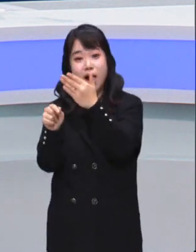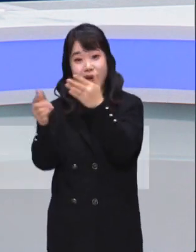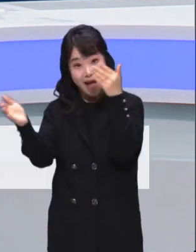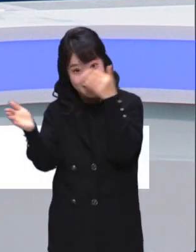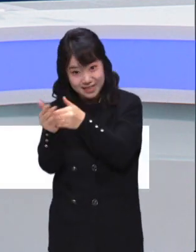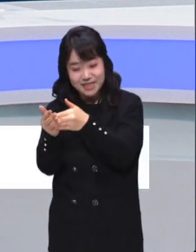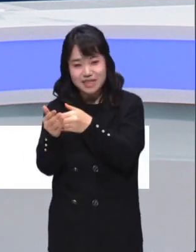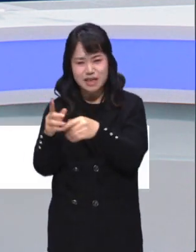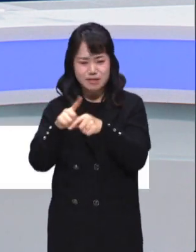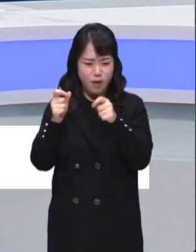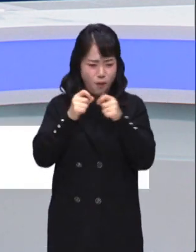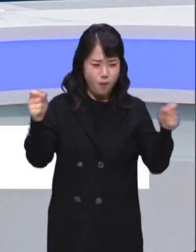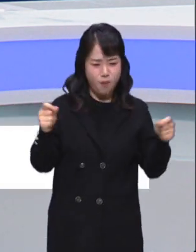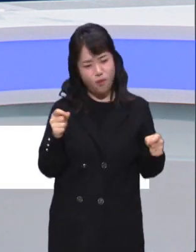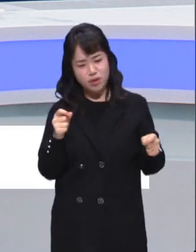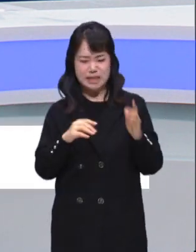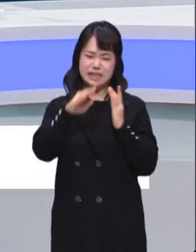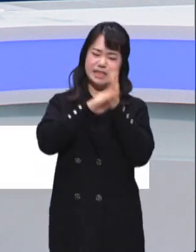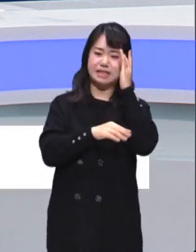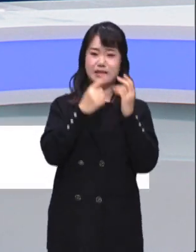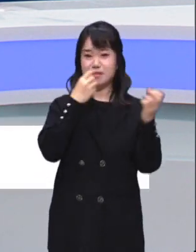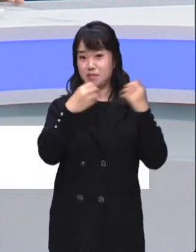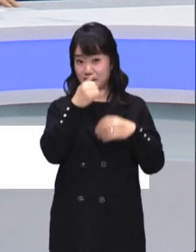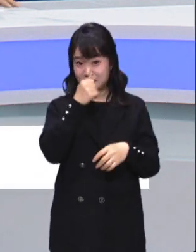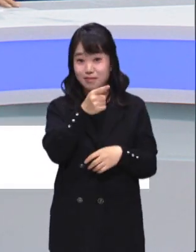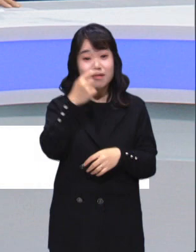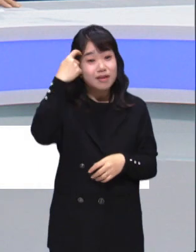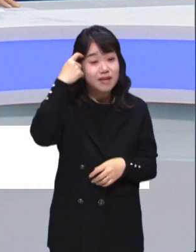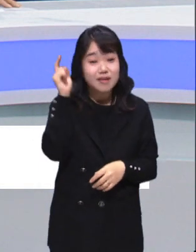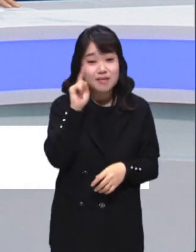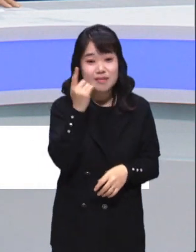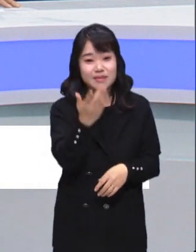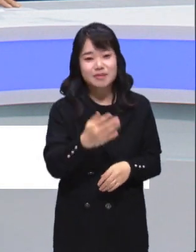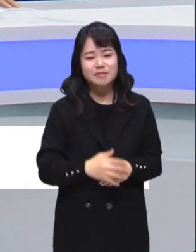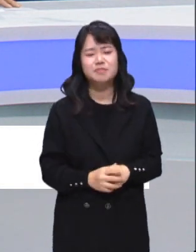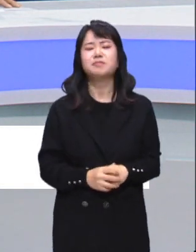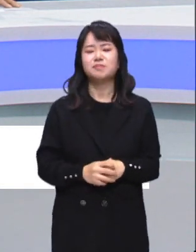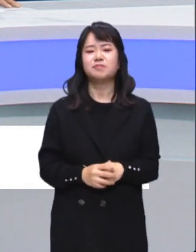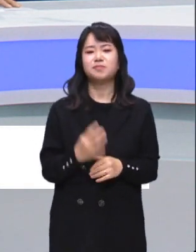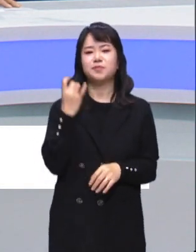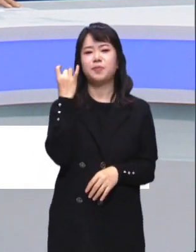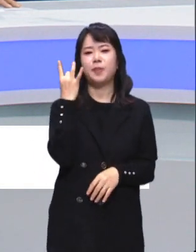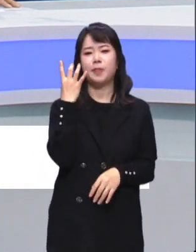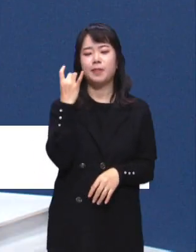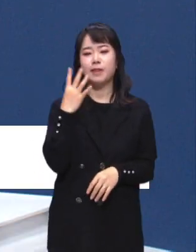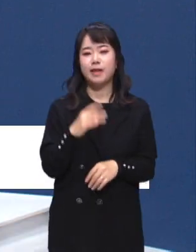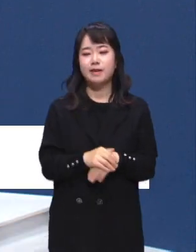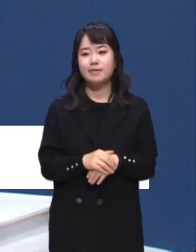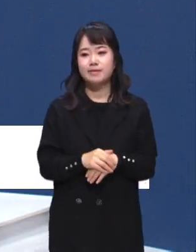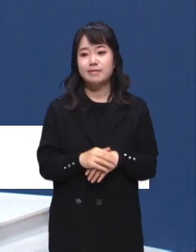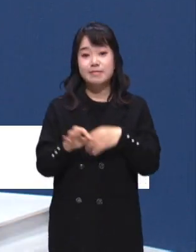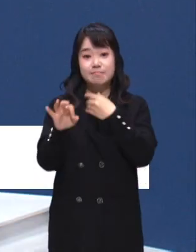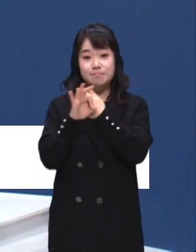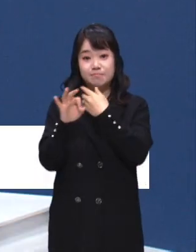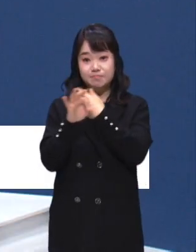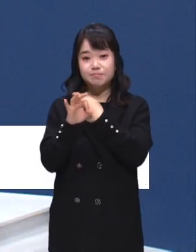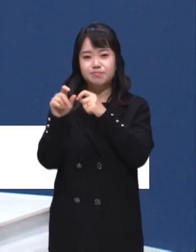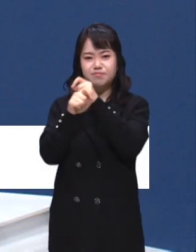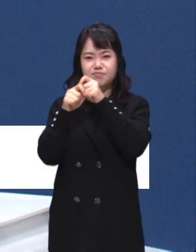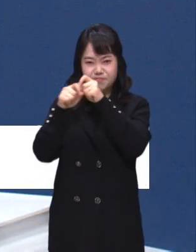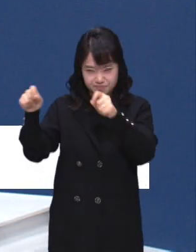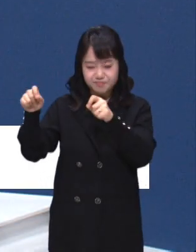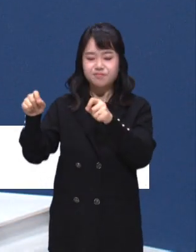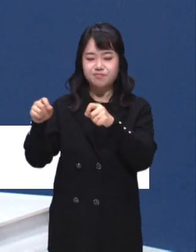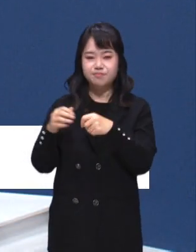아니냐 이런 지적도 지금 나오고 있는데 여기에 대해서는 좀 어떻게 보세요 애초에 지금 일시 정지 자체가